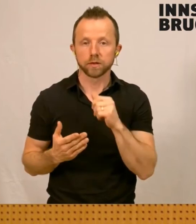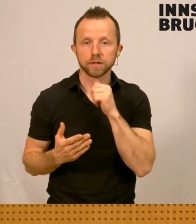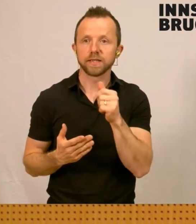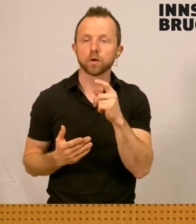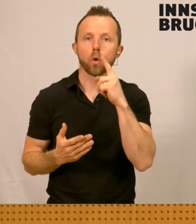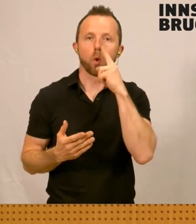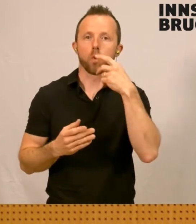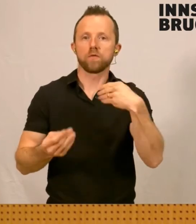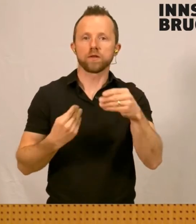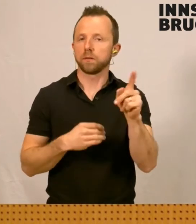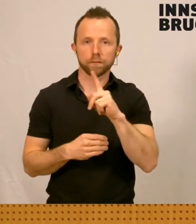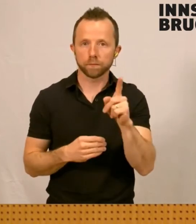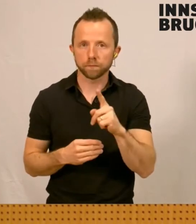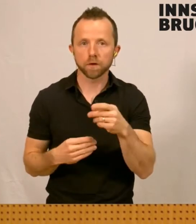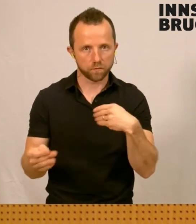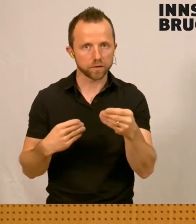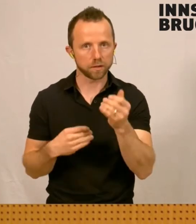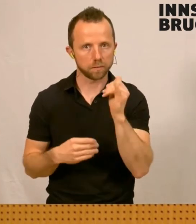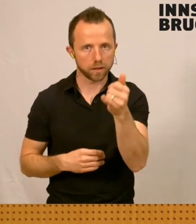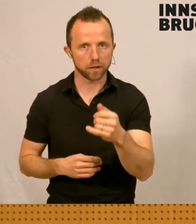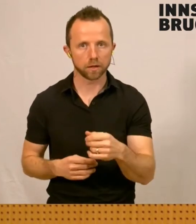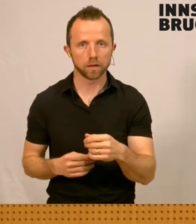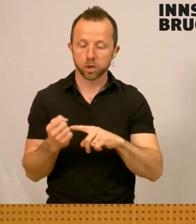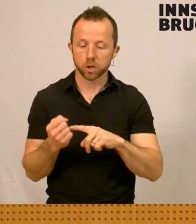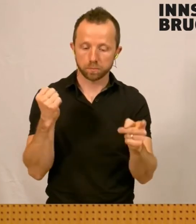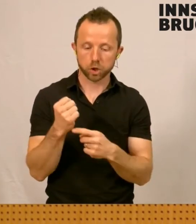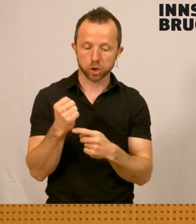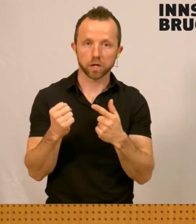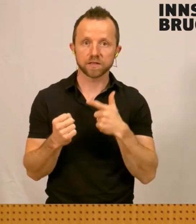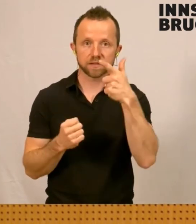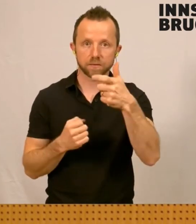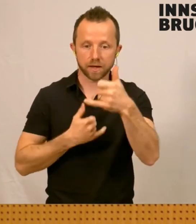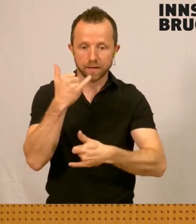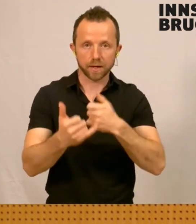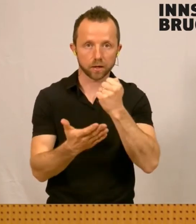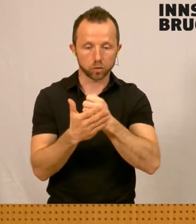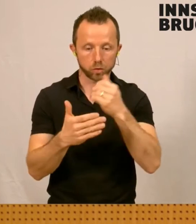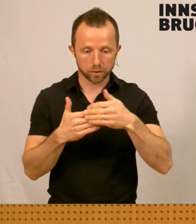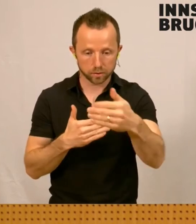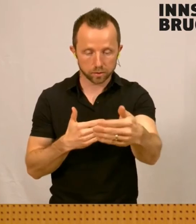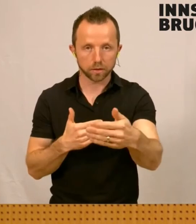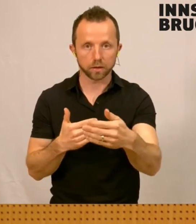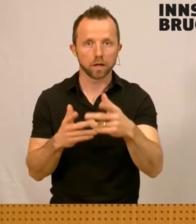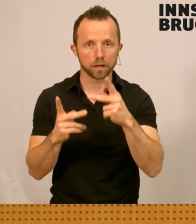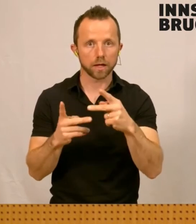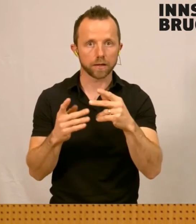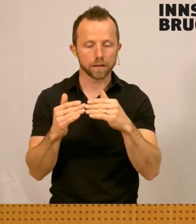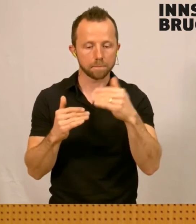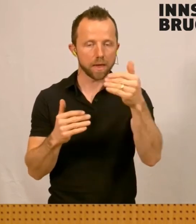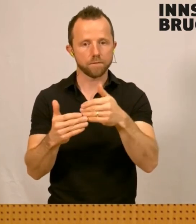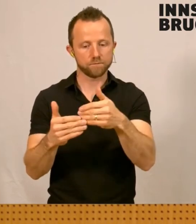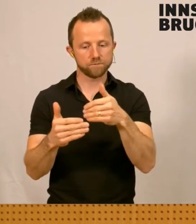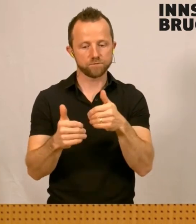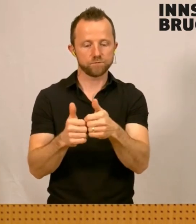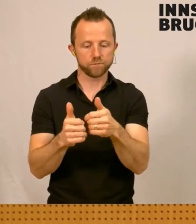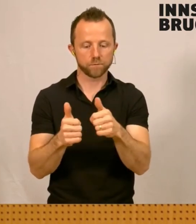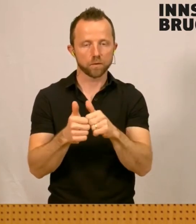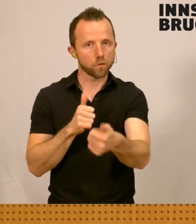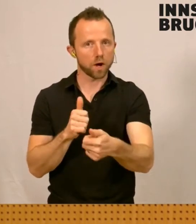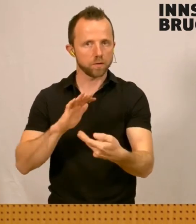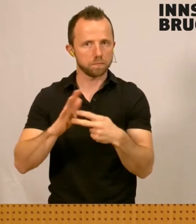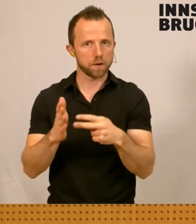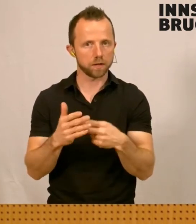im Gegenteil, Budgets für zwei Jahre erhöhen vor allen Seiten Planbarkeit und damit automatisch auch